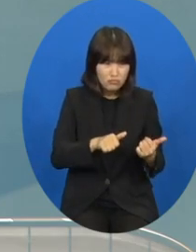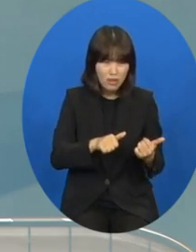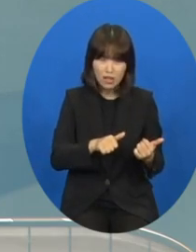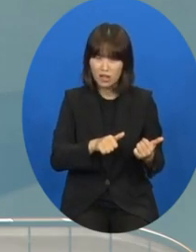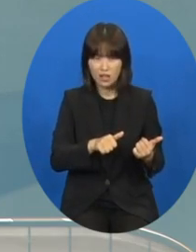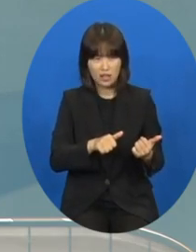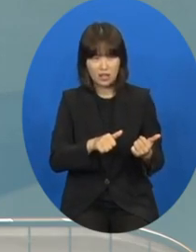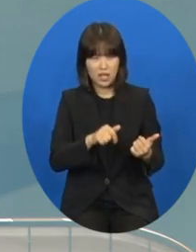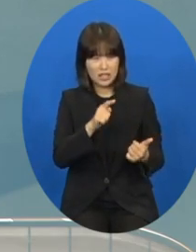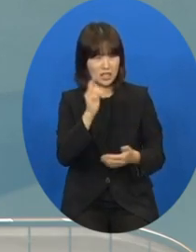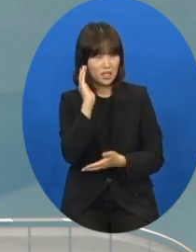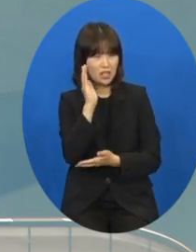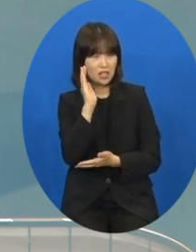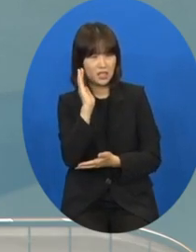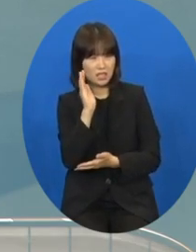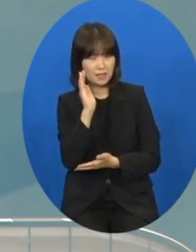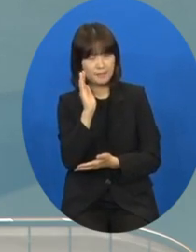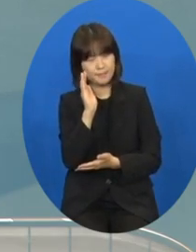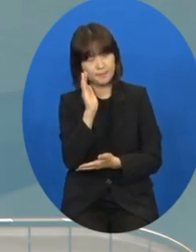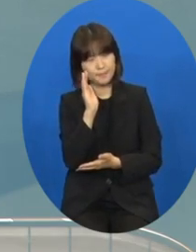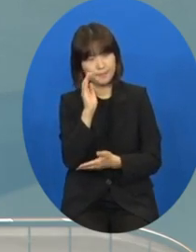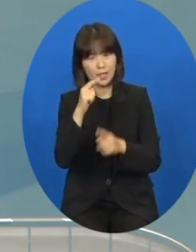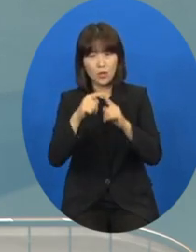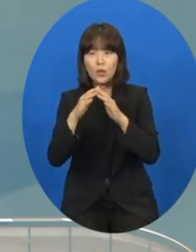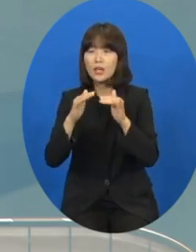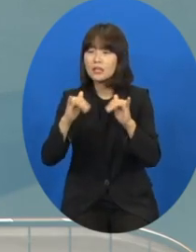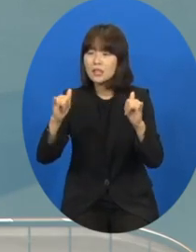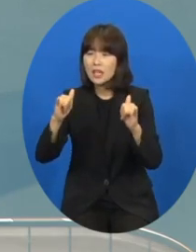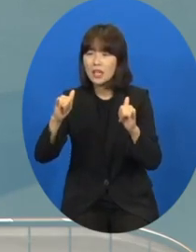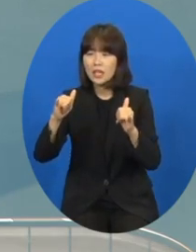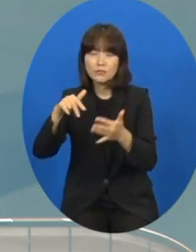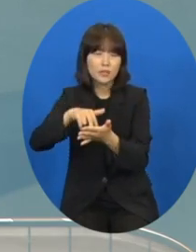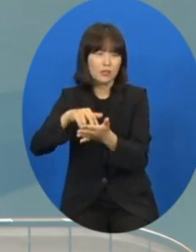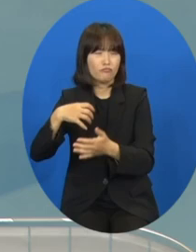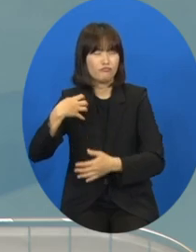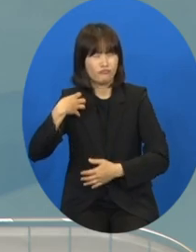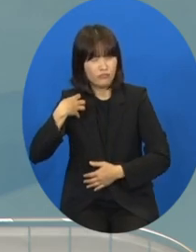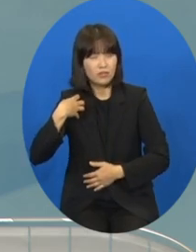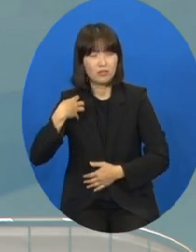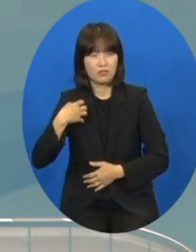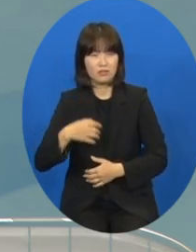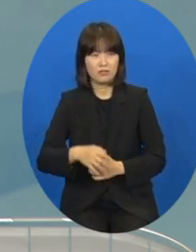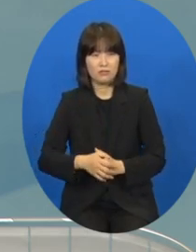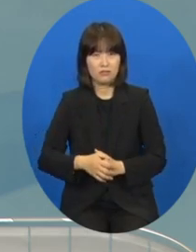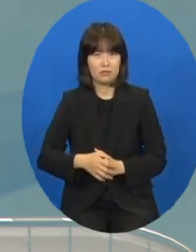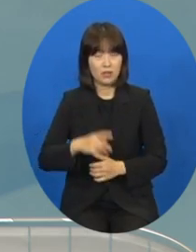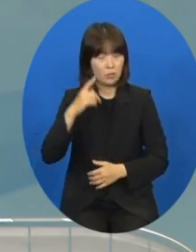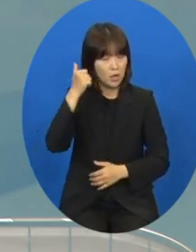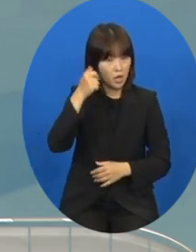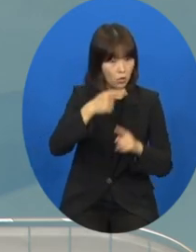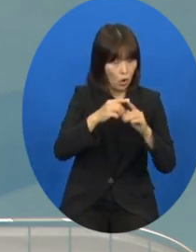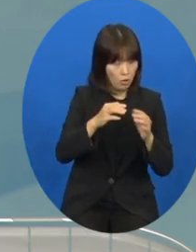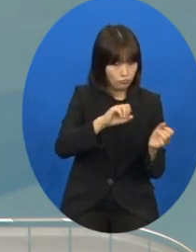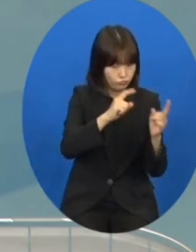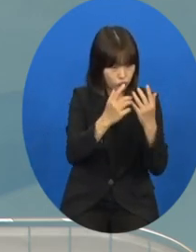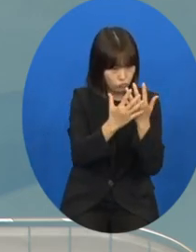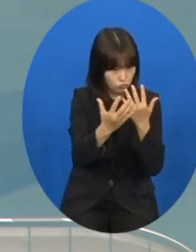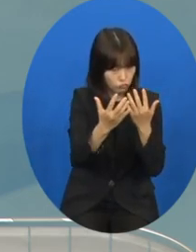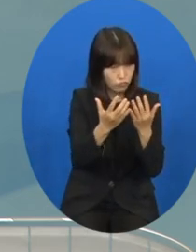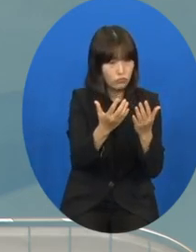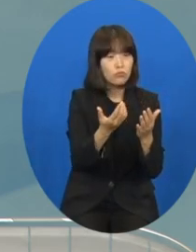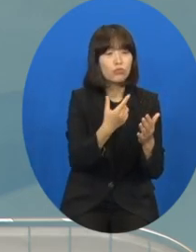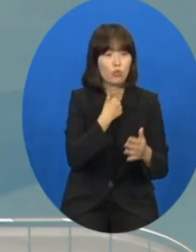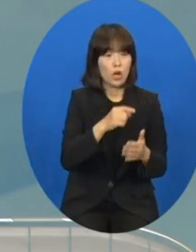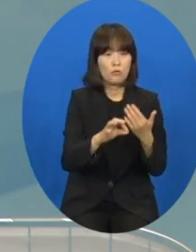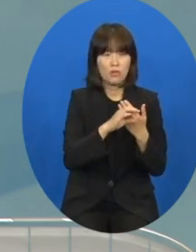이런 설교는 교인들이 부담스럽게 생각해요. 그러니까 목사님, 교회가 부흥되려면